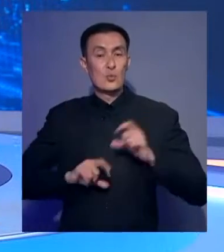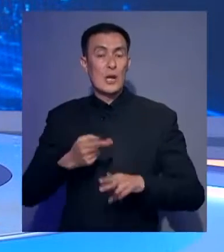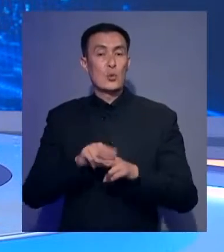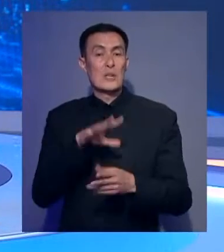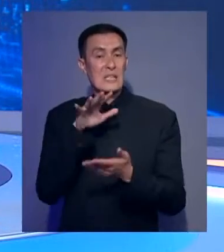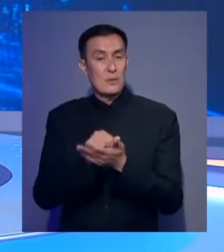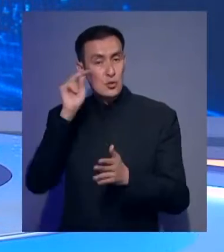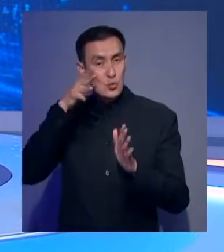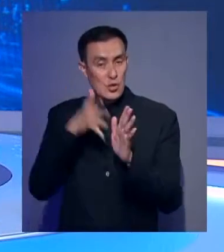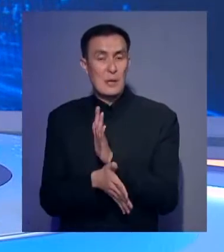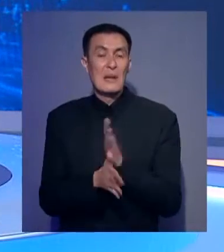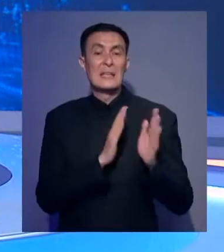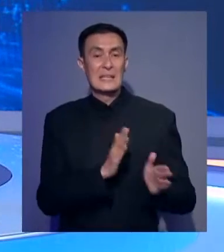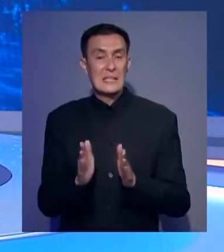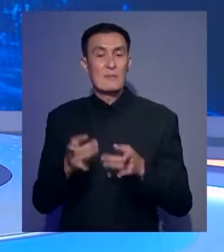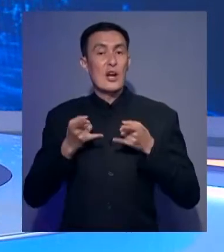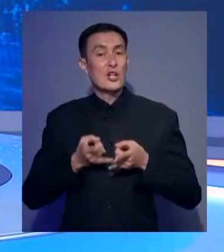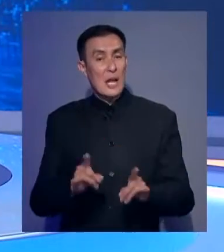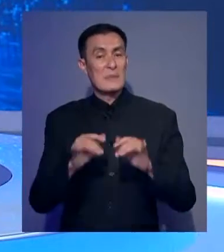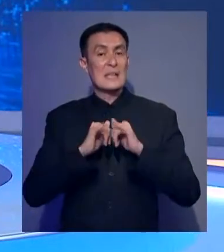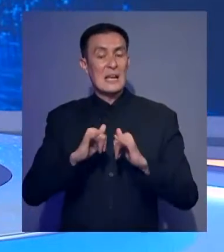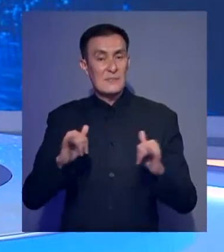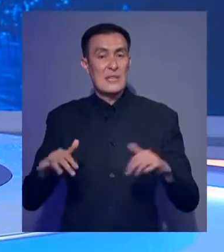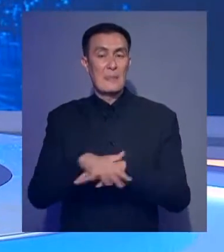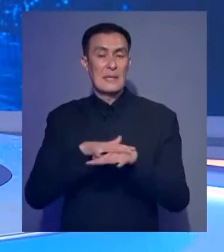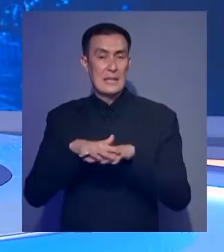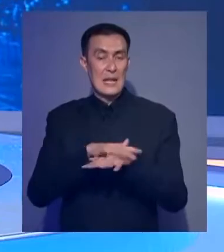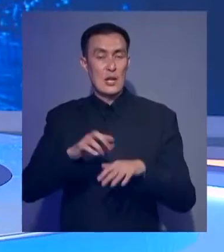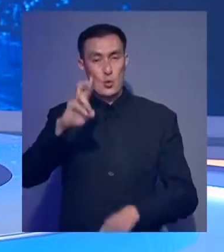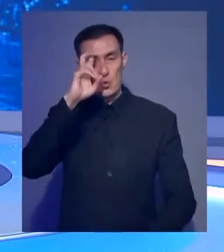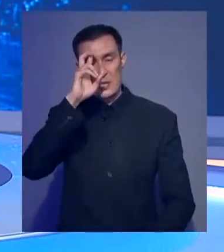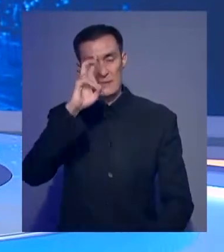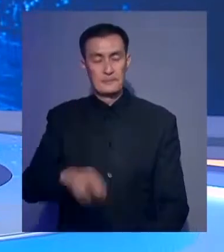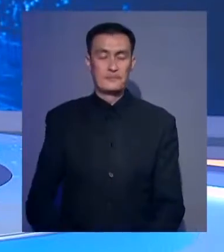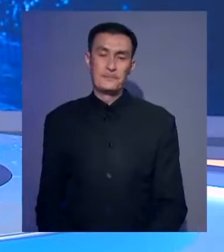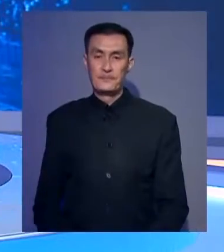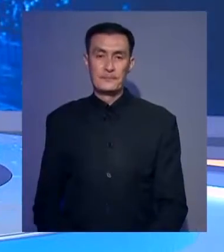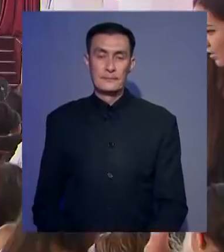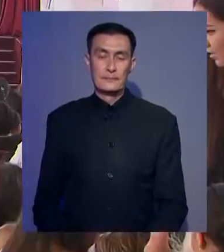который займется изучением тенденций рождаемости и развития населения страны.